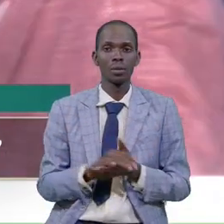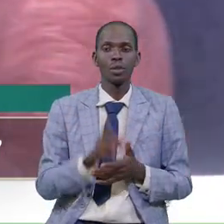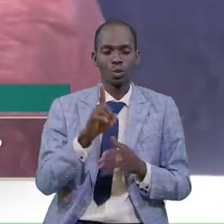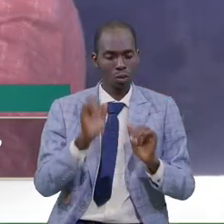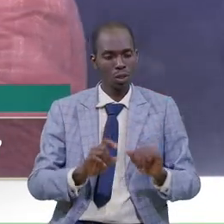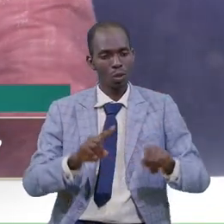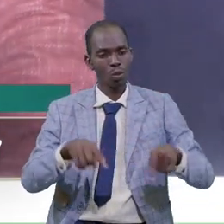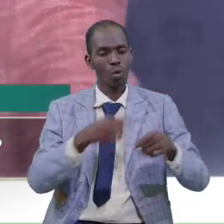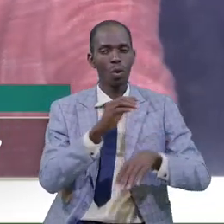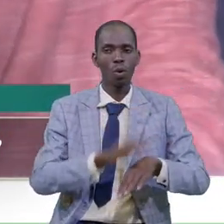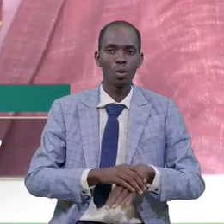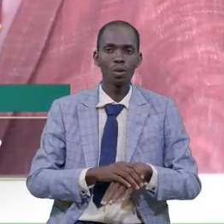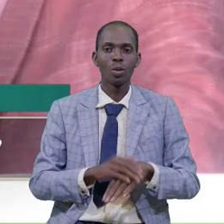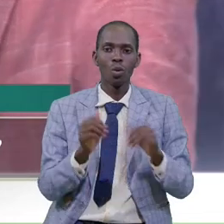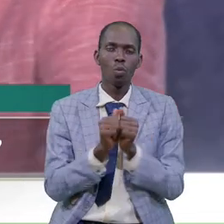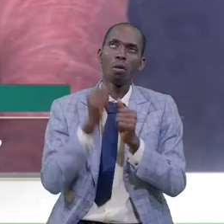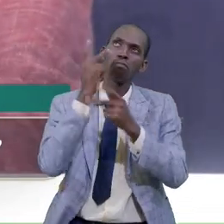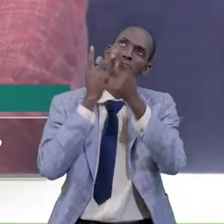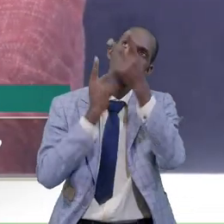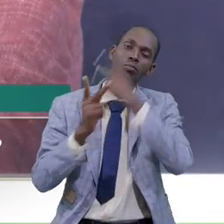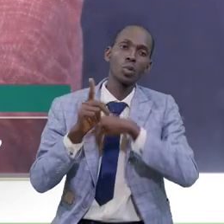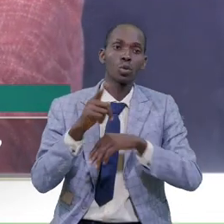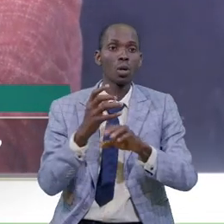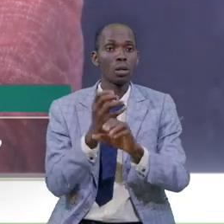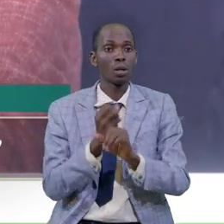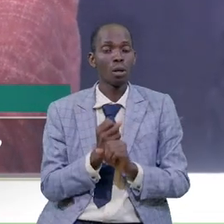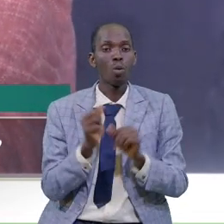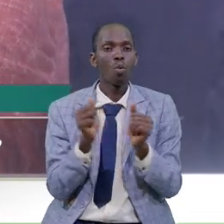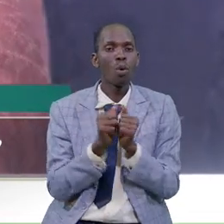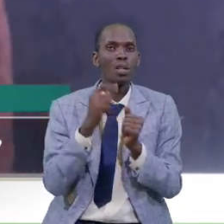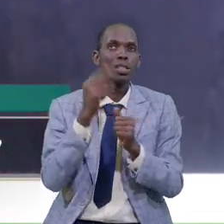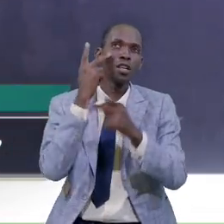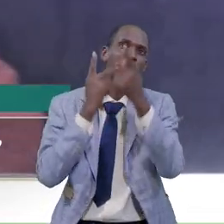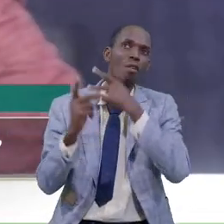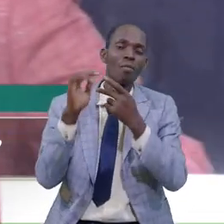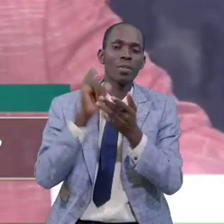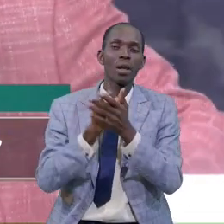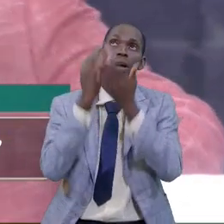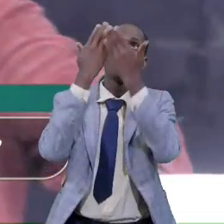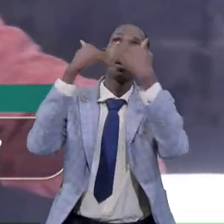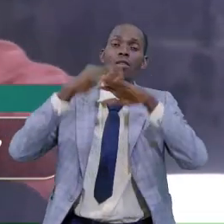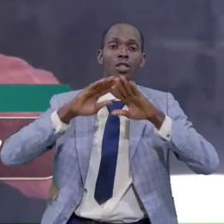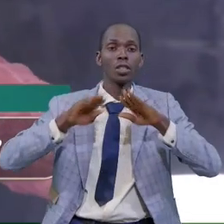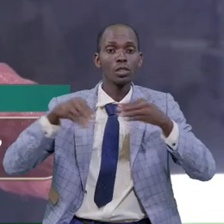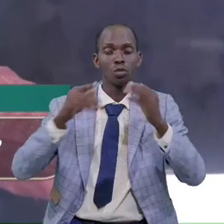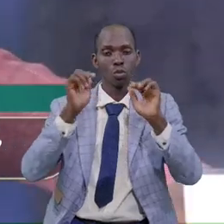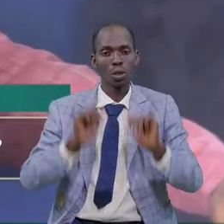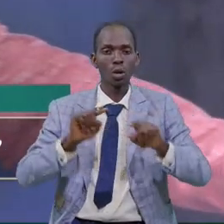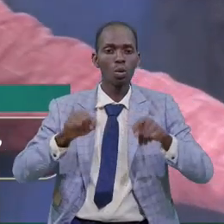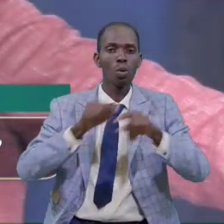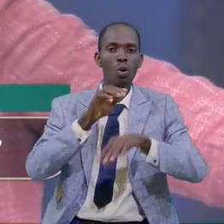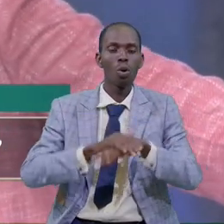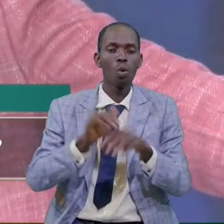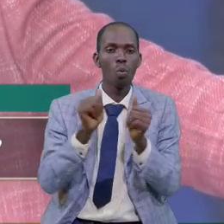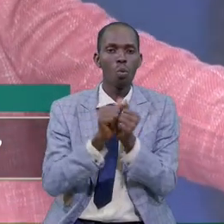l'avant avec la vision que vous avez, la vision que le ciel donne. Vous pouvez aller de l'avant avec la